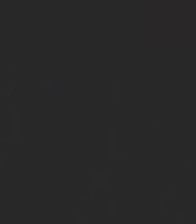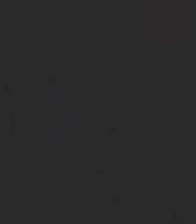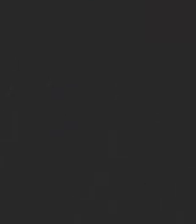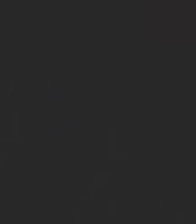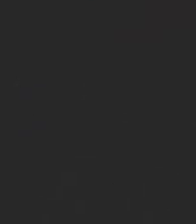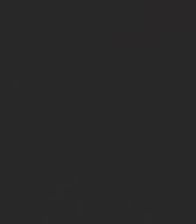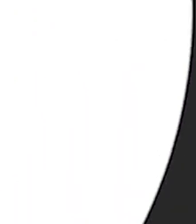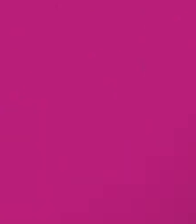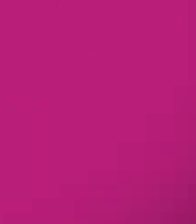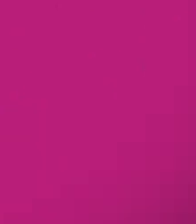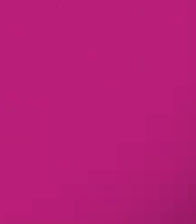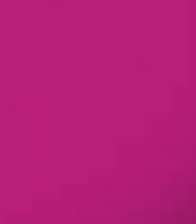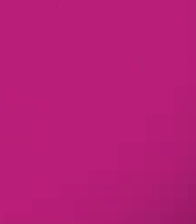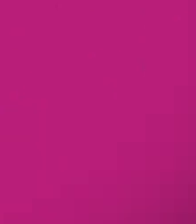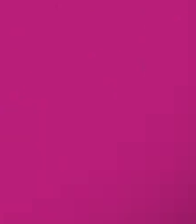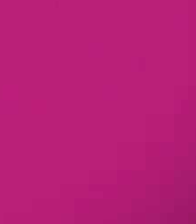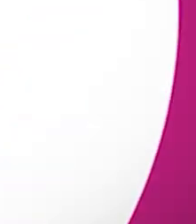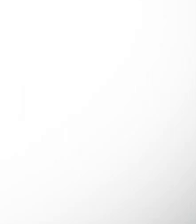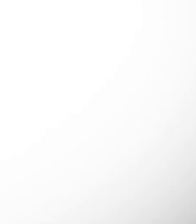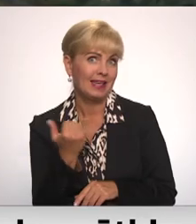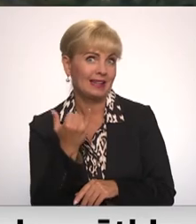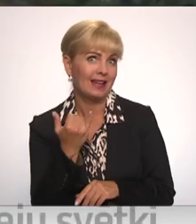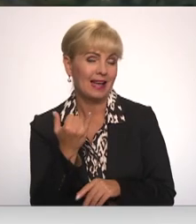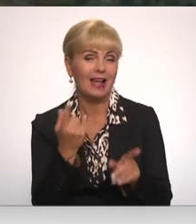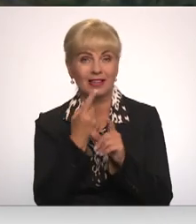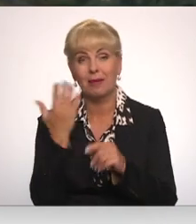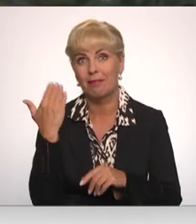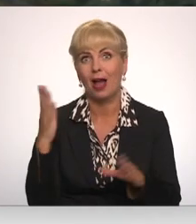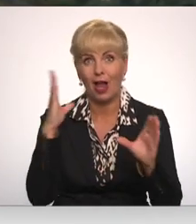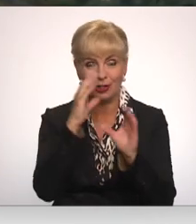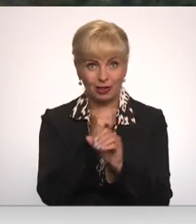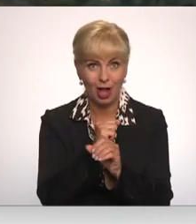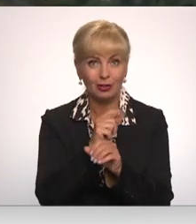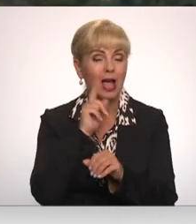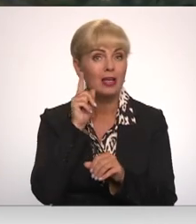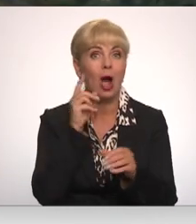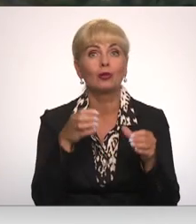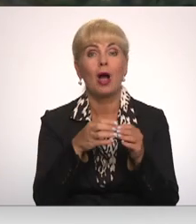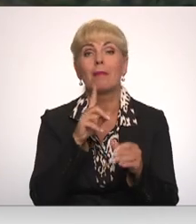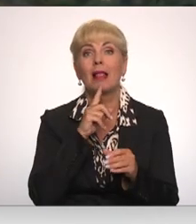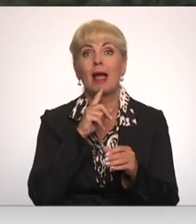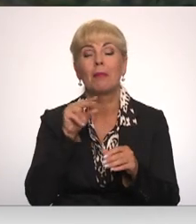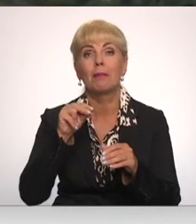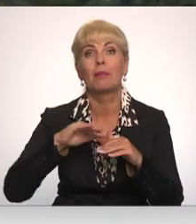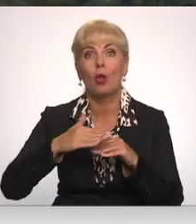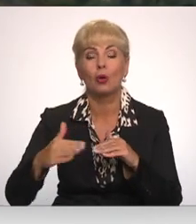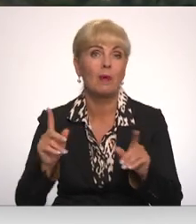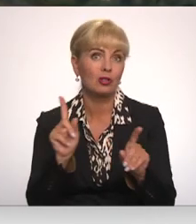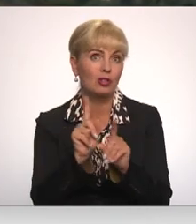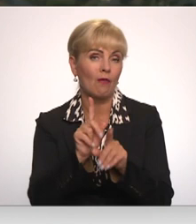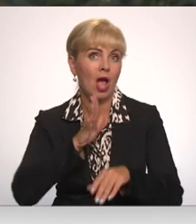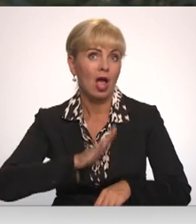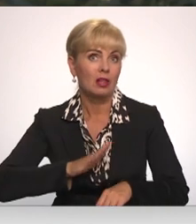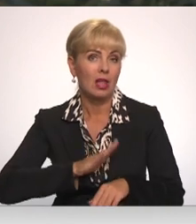Re! Viss ēters ir te! Pagājušajā naktī kāda jauniešu kompānija Liepājas pludmalē sastapās ar